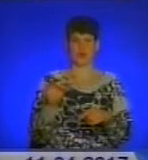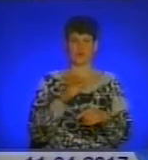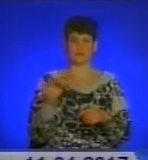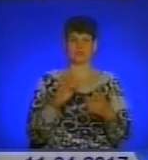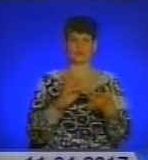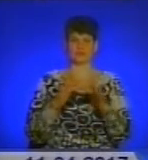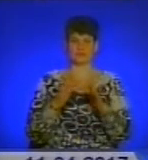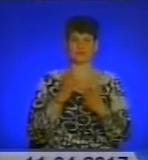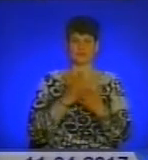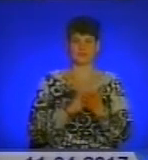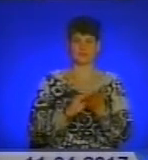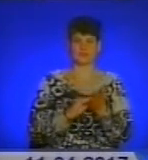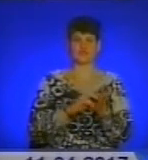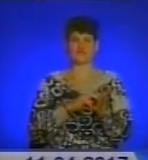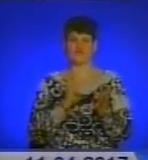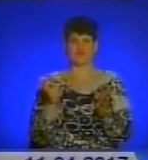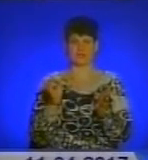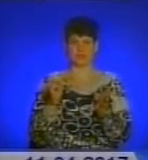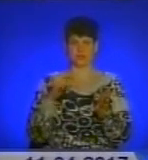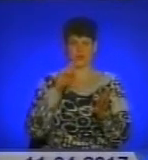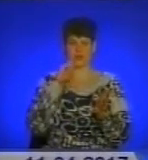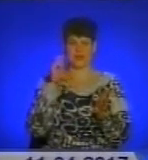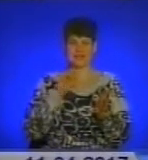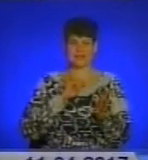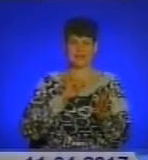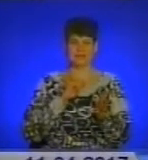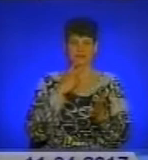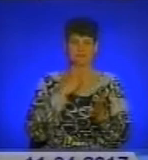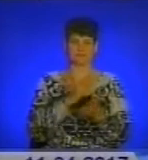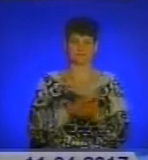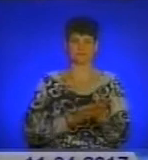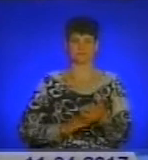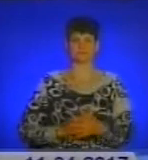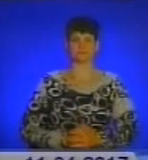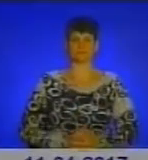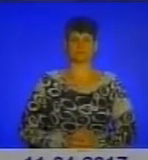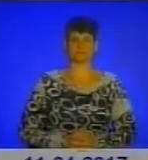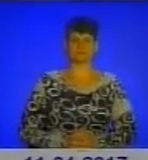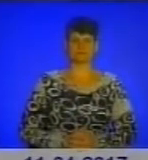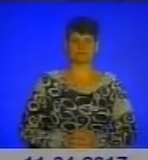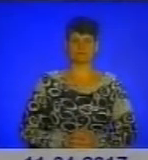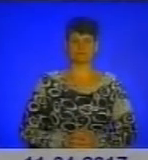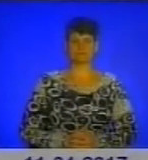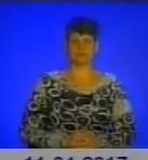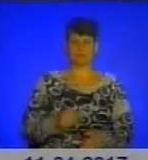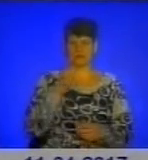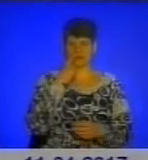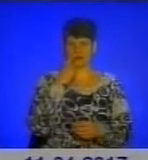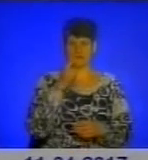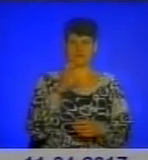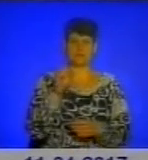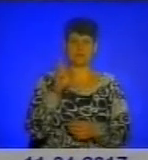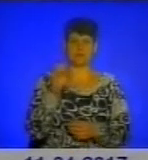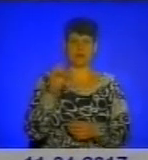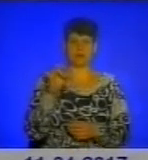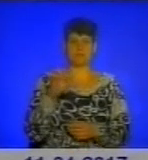рішення про вихід банку з українського ринку. Детальніше про це дивіться у сюжеті Марти Журавель. Нещодавно Сбербанк оголосив